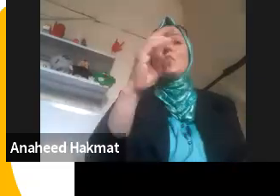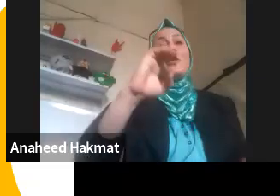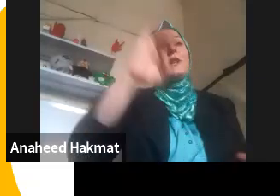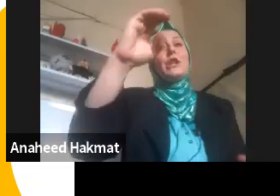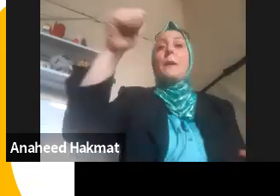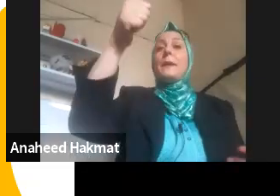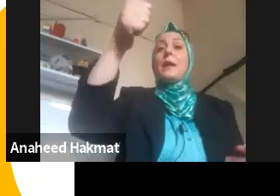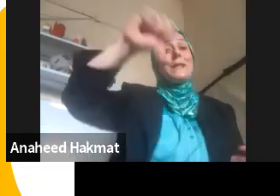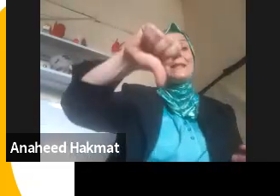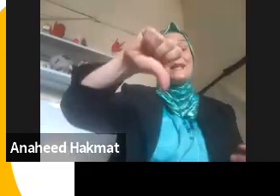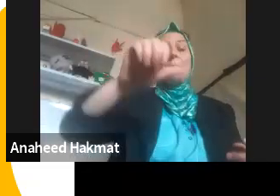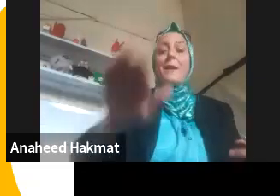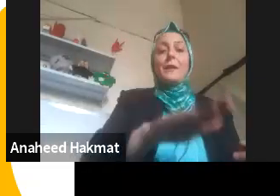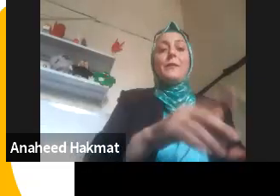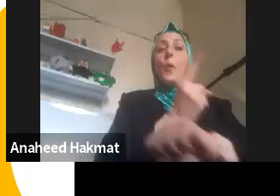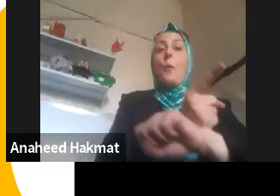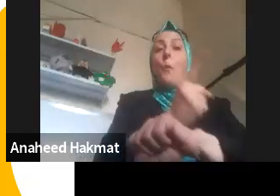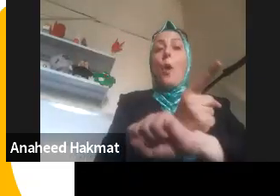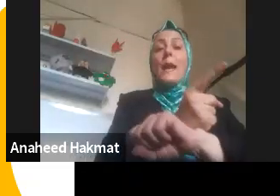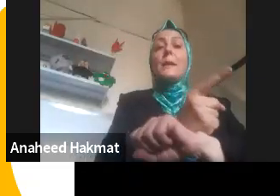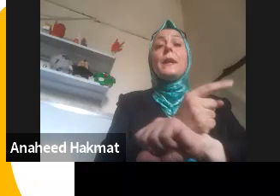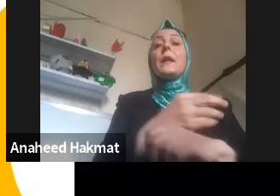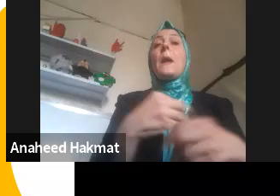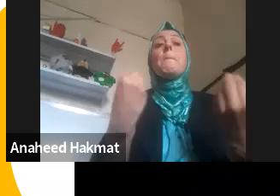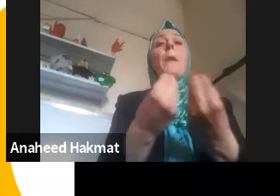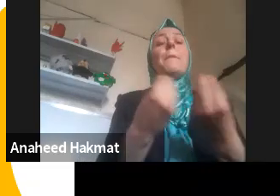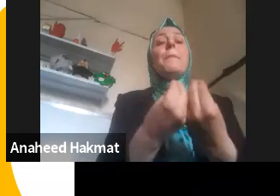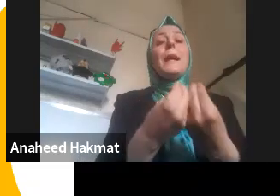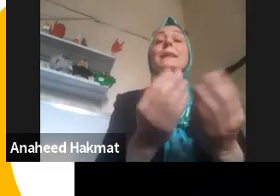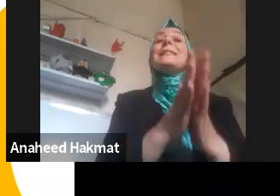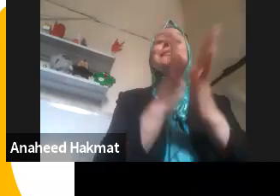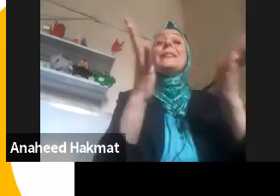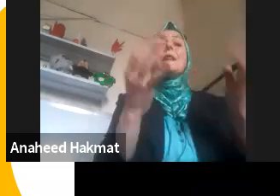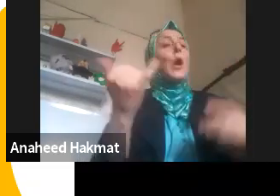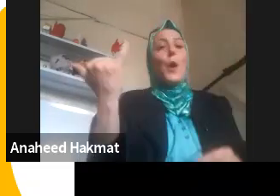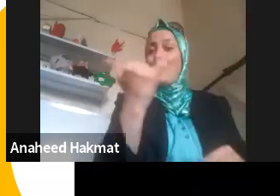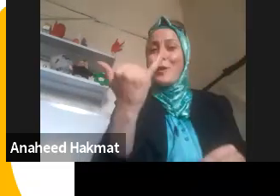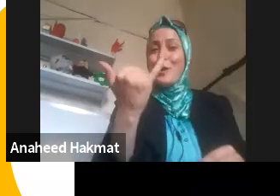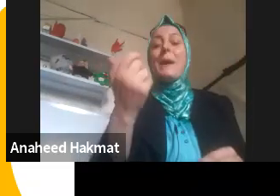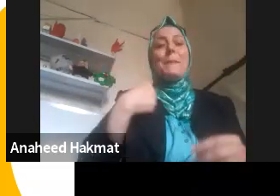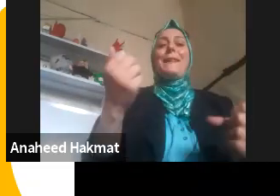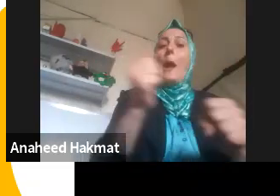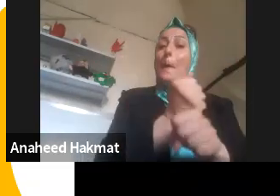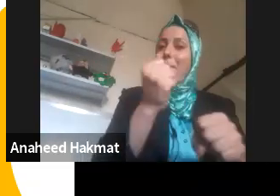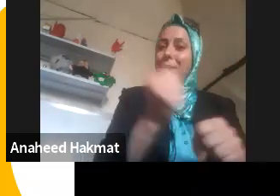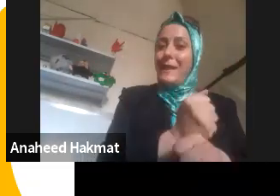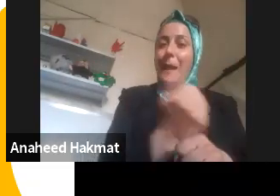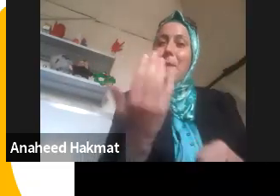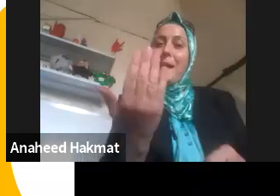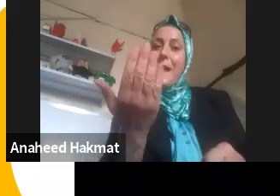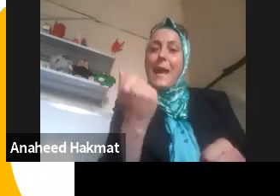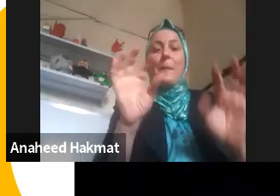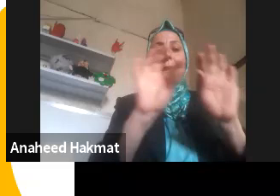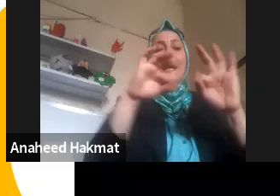الأطفال والمعلمين على حد توازي. وكثير مهم لما نعمل شوق كامل للمجتمع